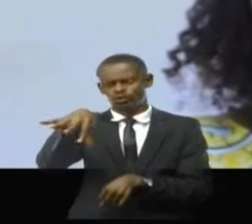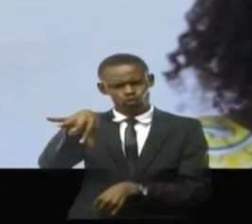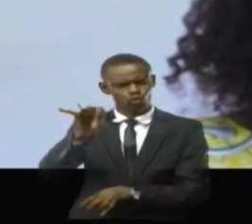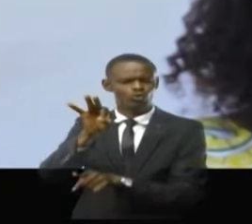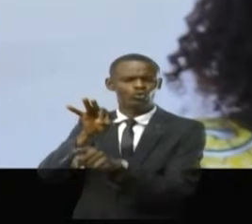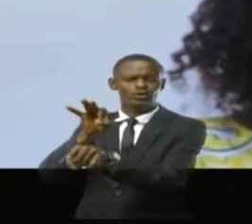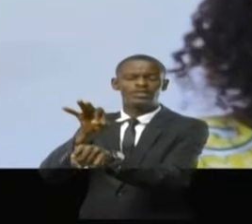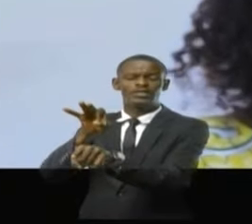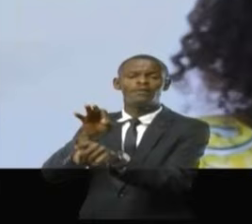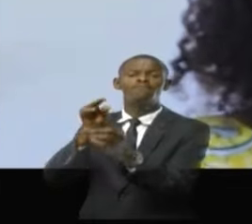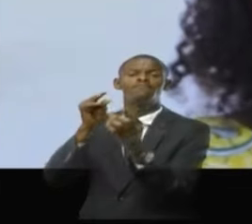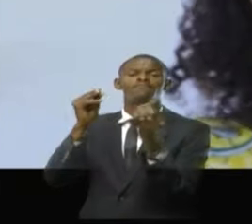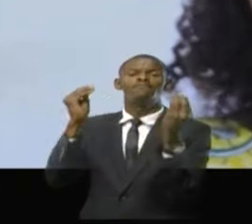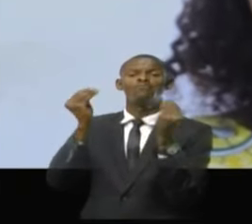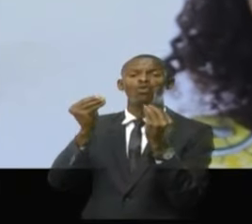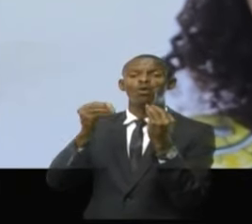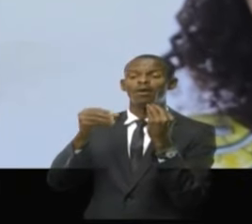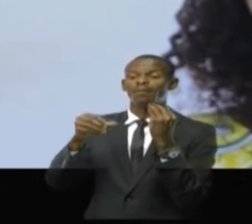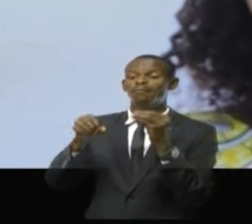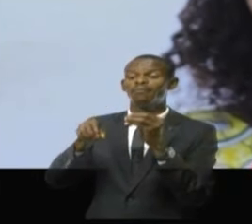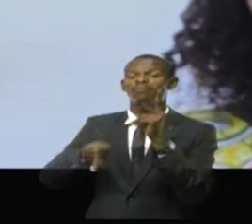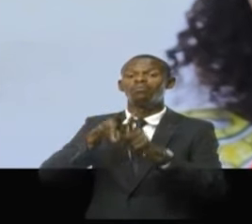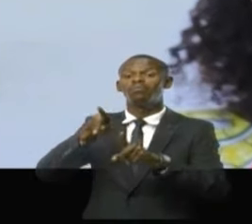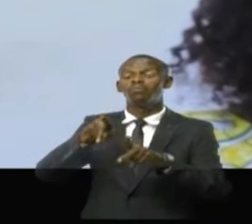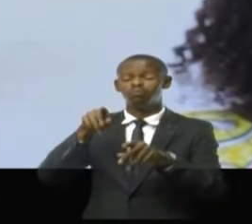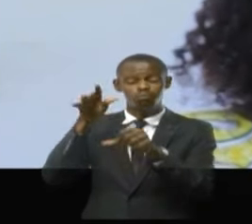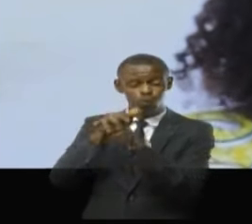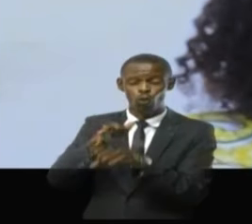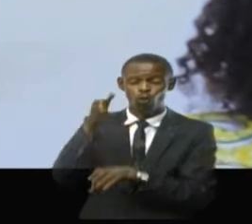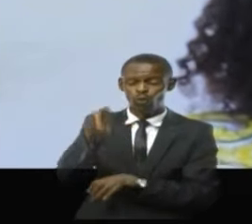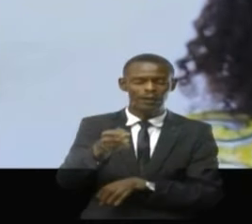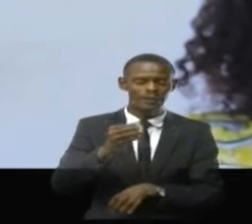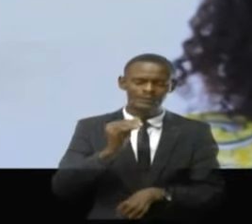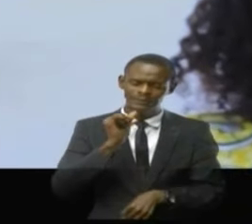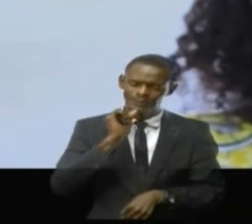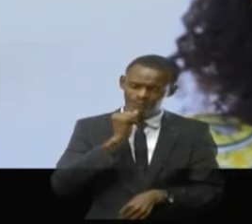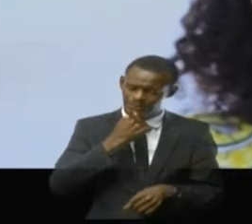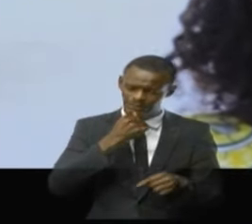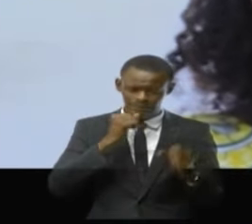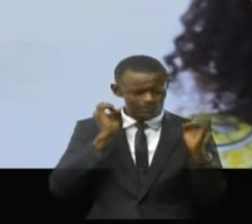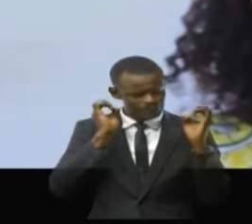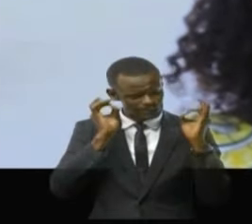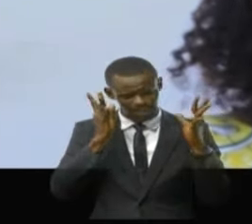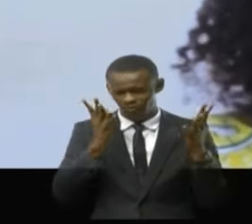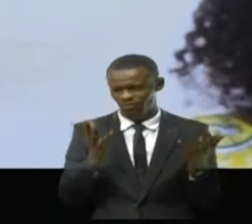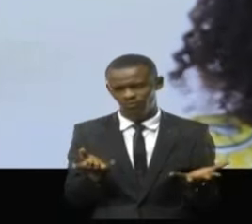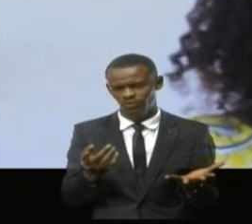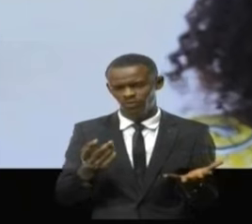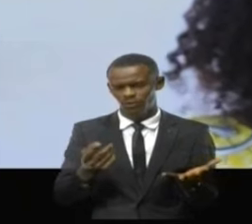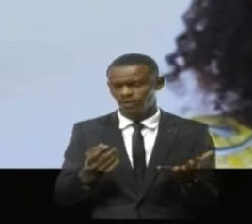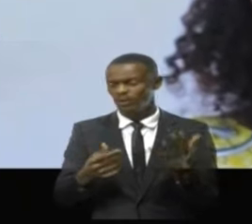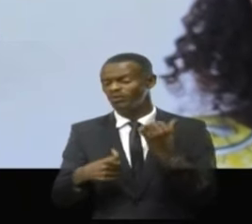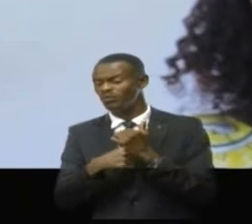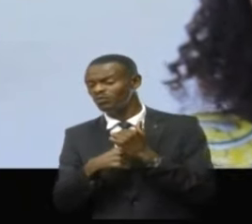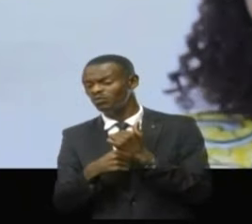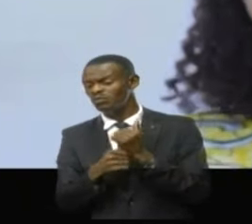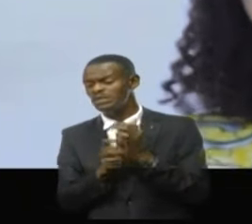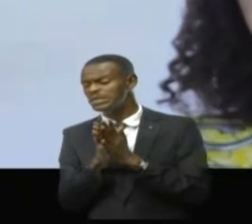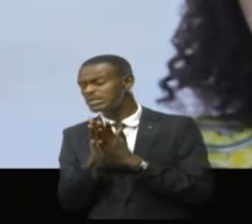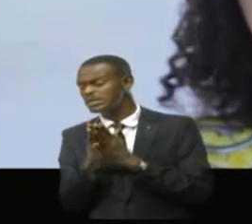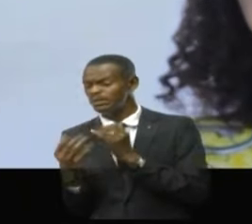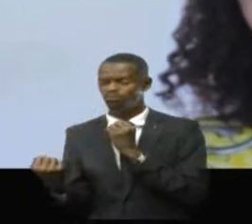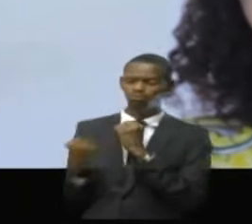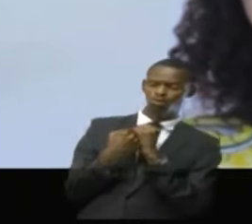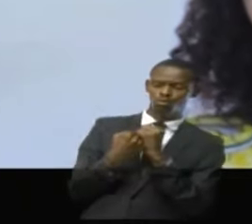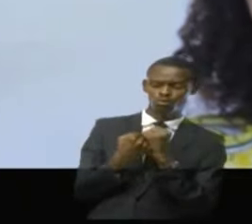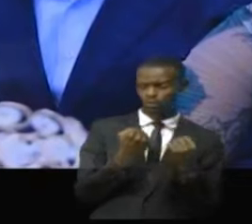monde, mais ce sont des gens qui souffrent réellement, qui ont besoin des hommes et des femmes qui se tiennent debout pour